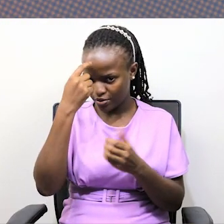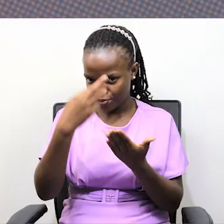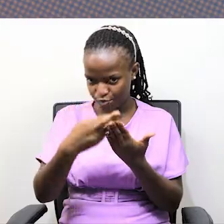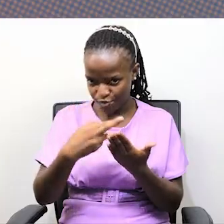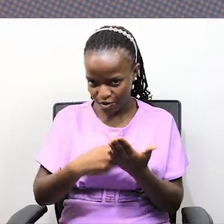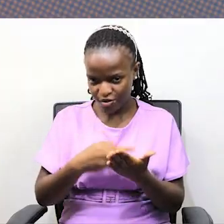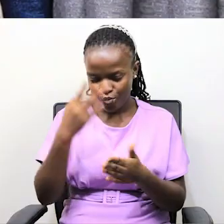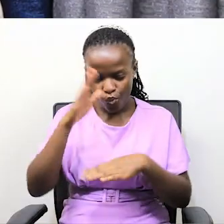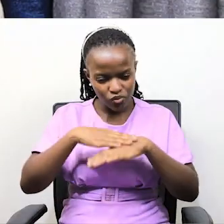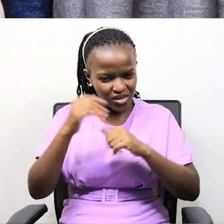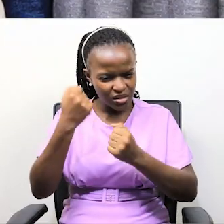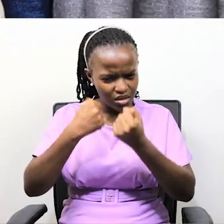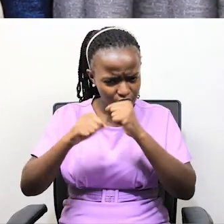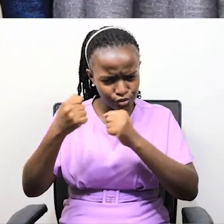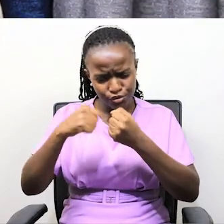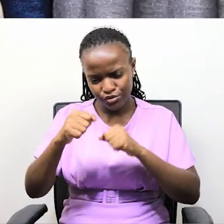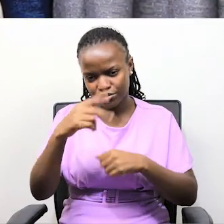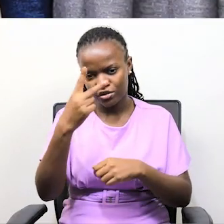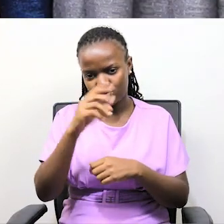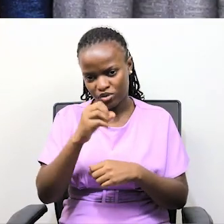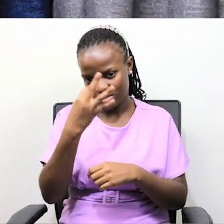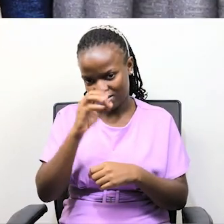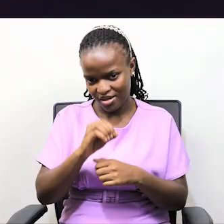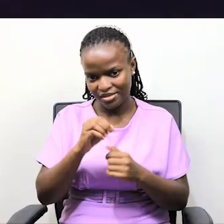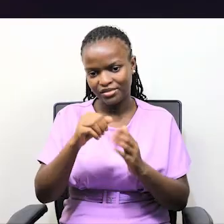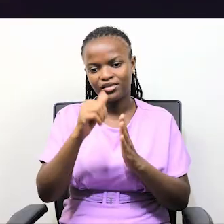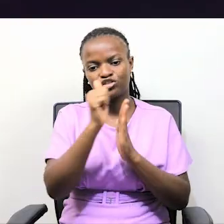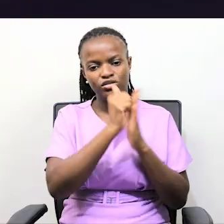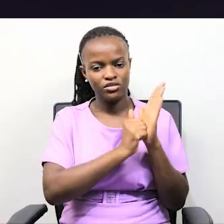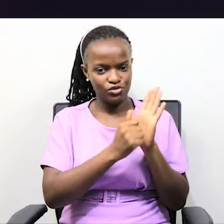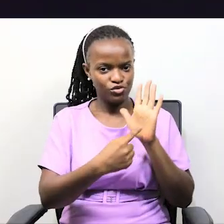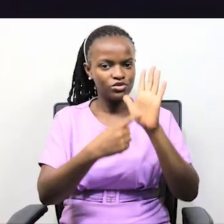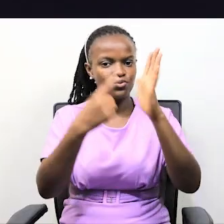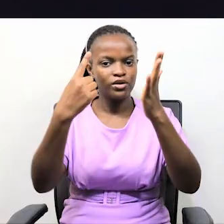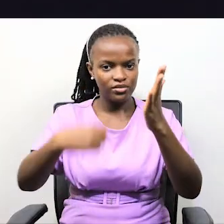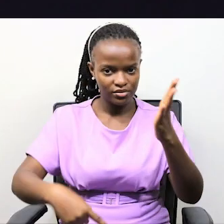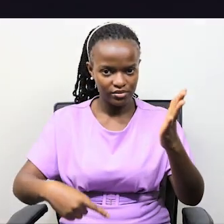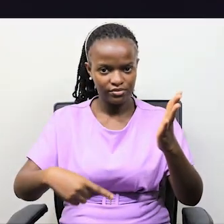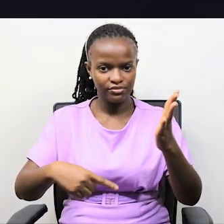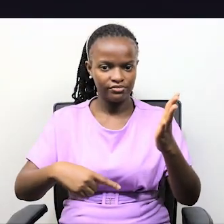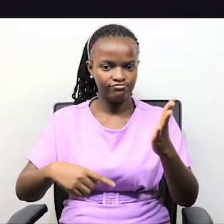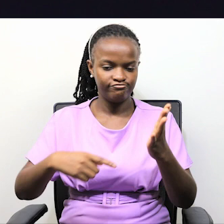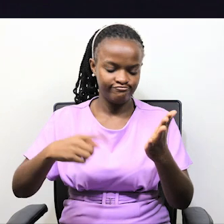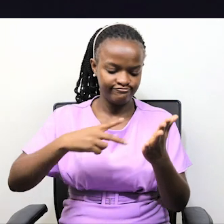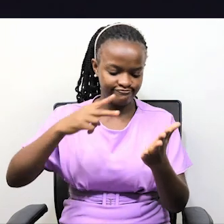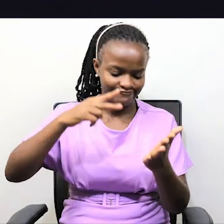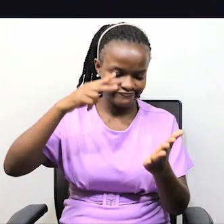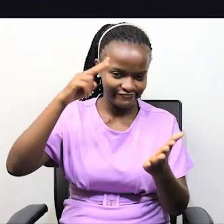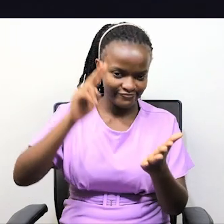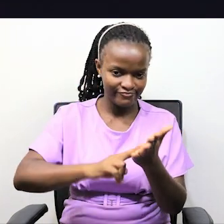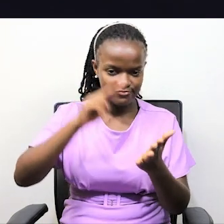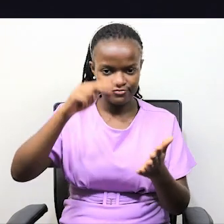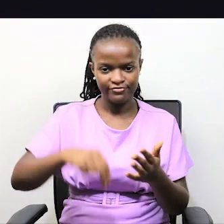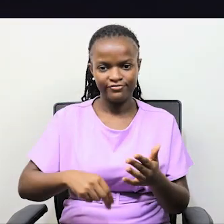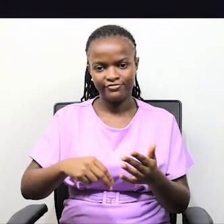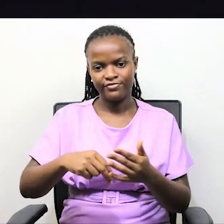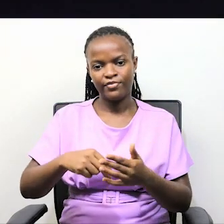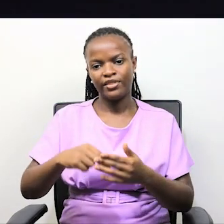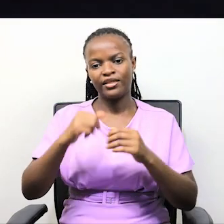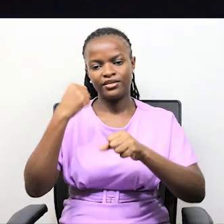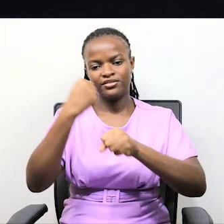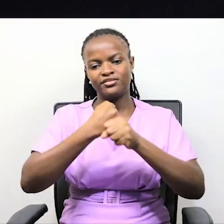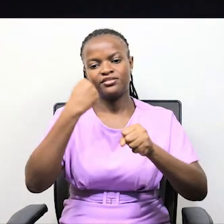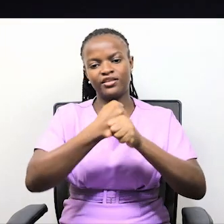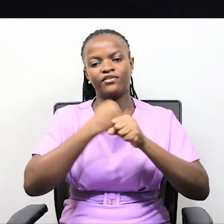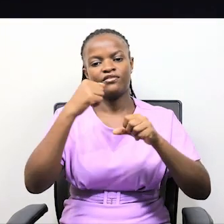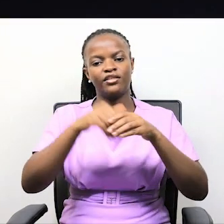la mise en œuvre de l'agenda 2030 montre que les postes approuvés dans le domaine de la santé publique